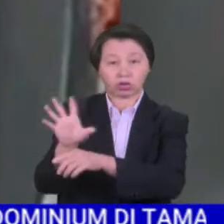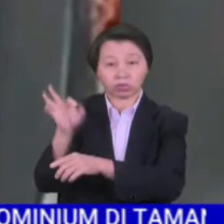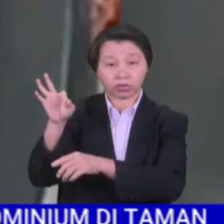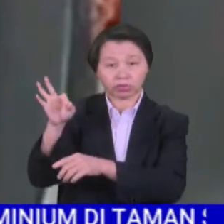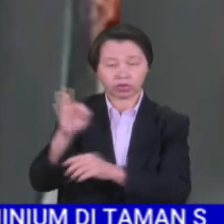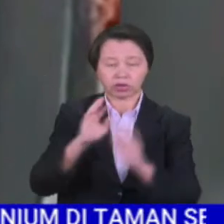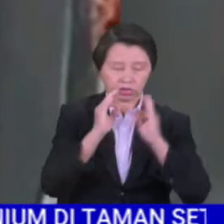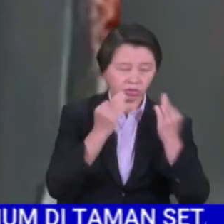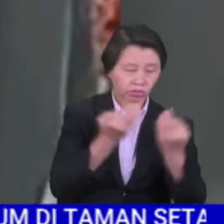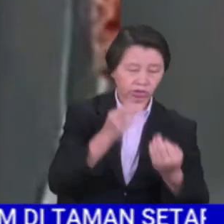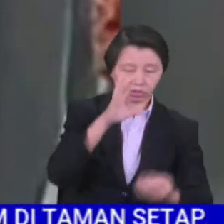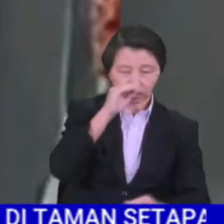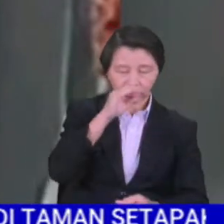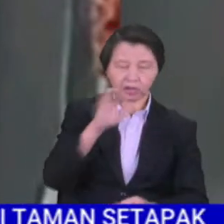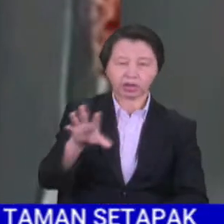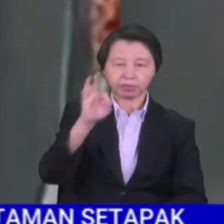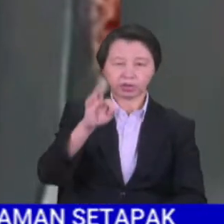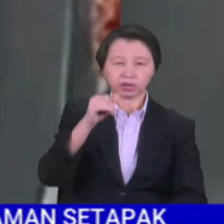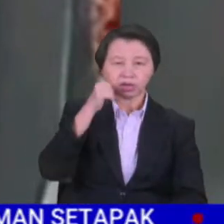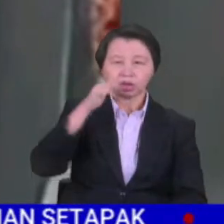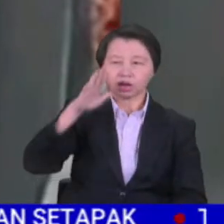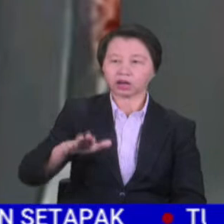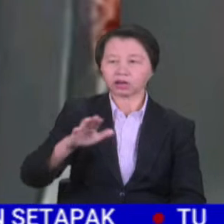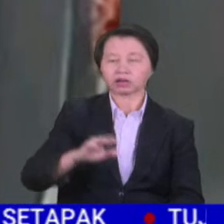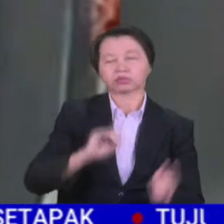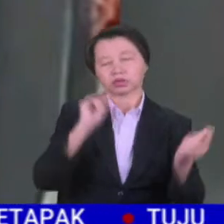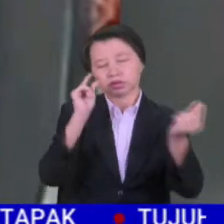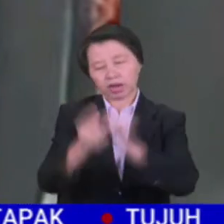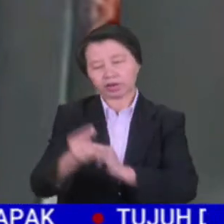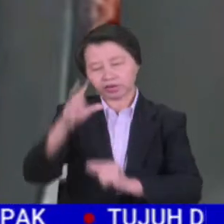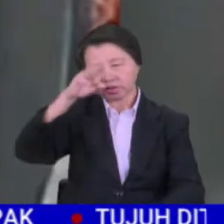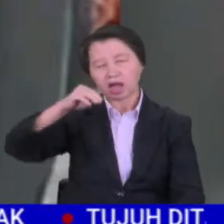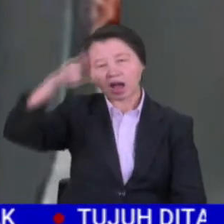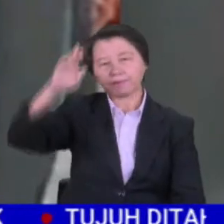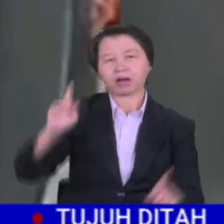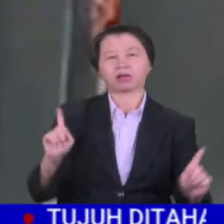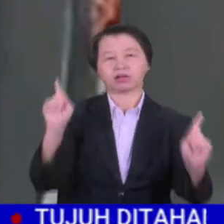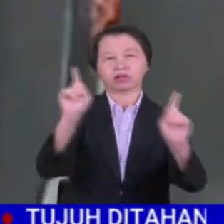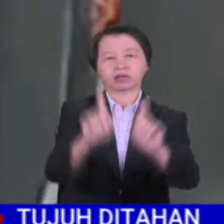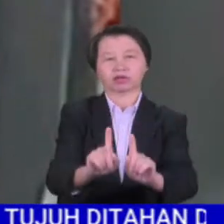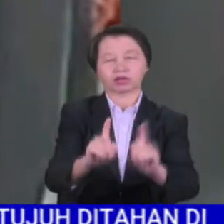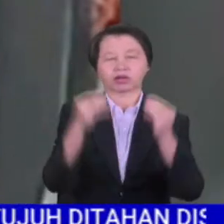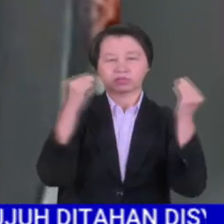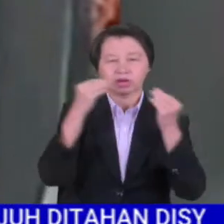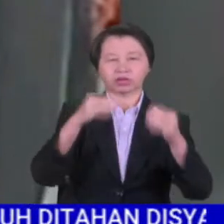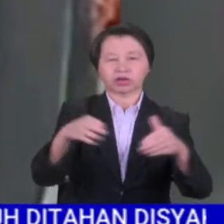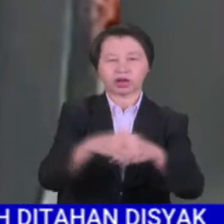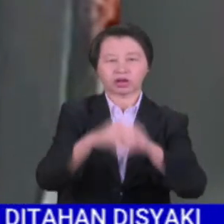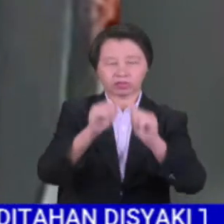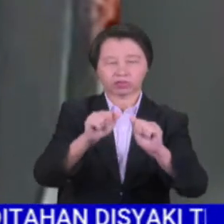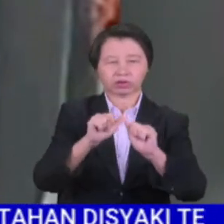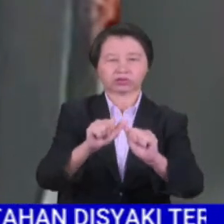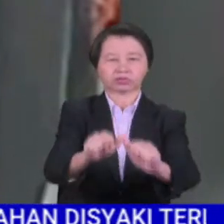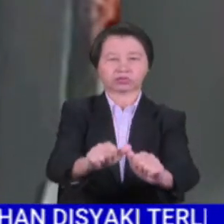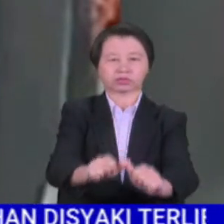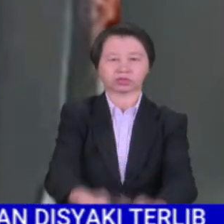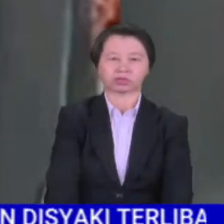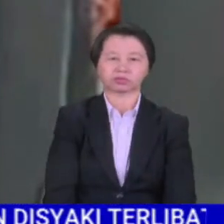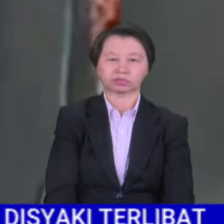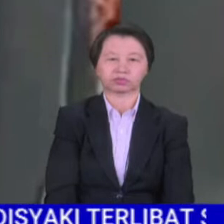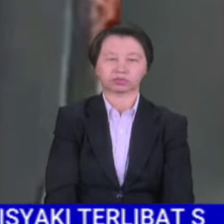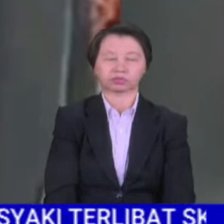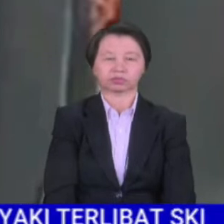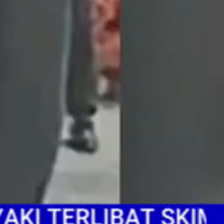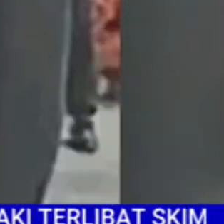daripada itu, keluarga pengantin lelaki memilih adik perempuannya menggantikan tempat abangnya agar majlis perkahwinan dapat diteruskan.